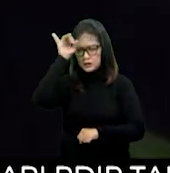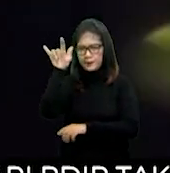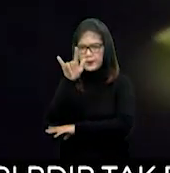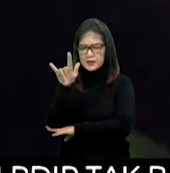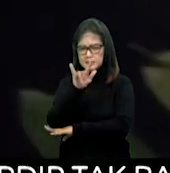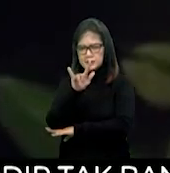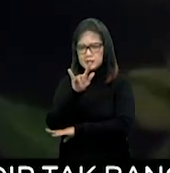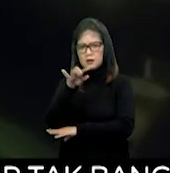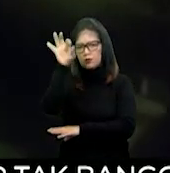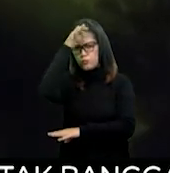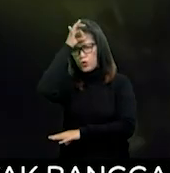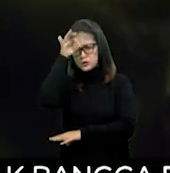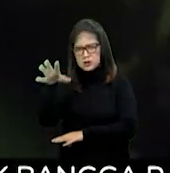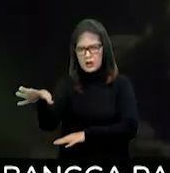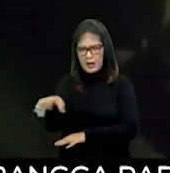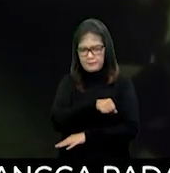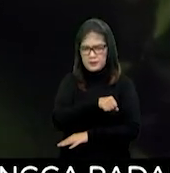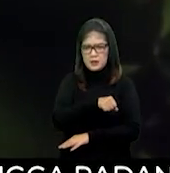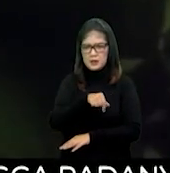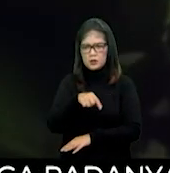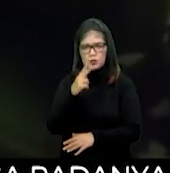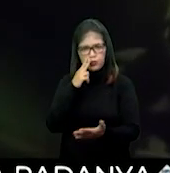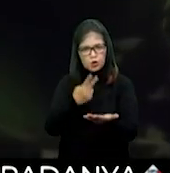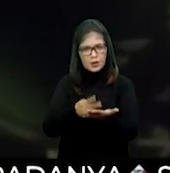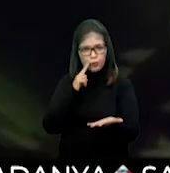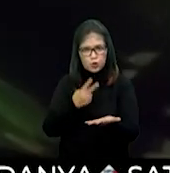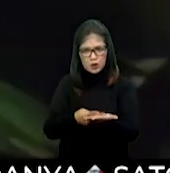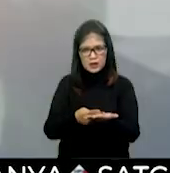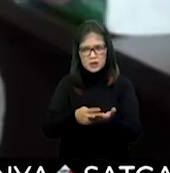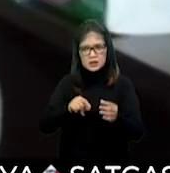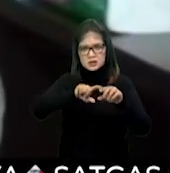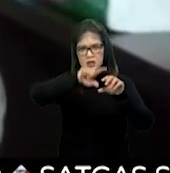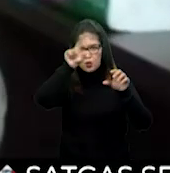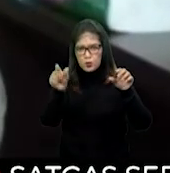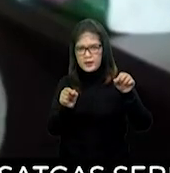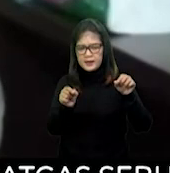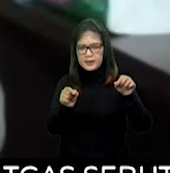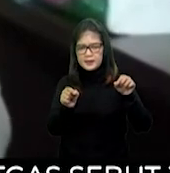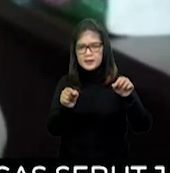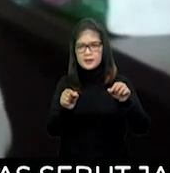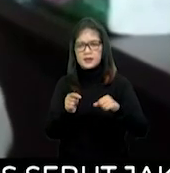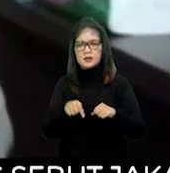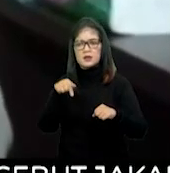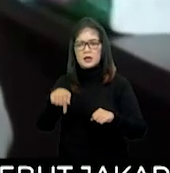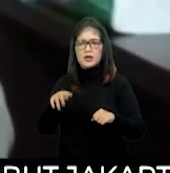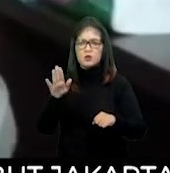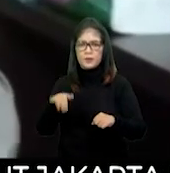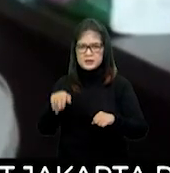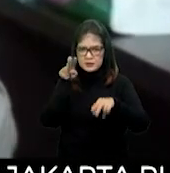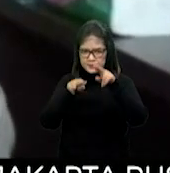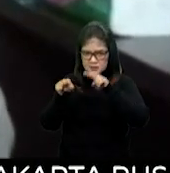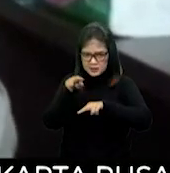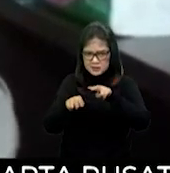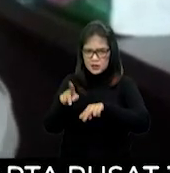Polisi menyita barang bukti para pelaku berupa senjata tajam jenis celurit. Sampai saat ini kami masih melakukan penyelidikan